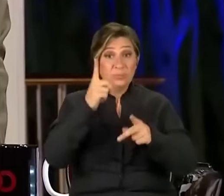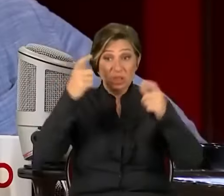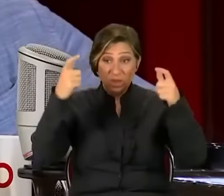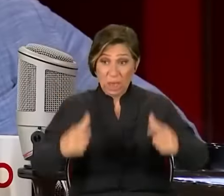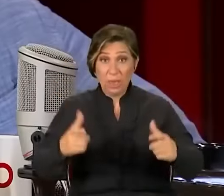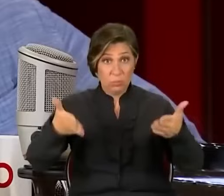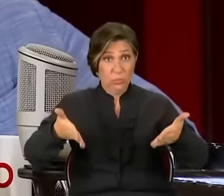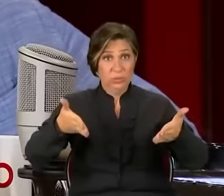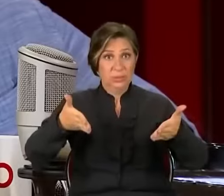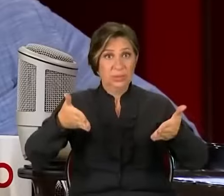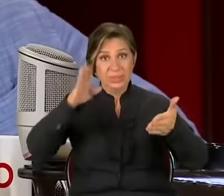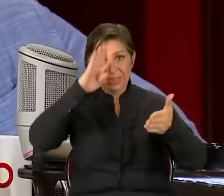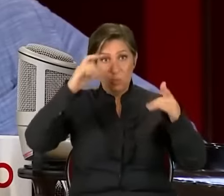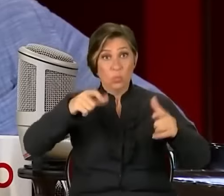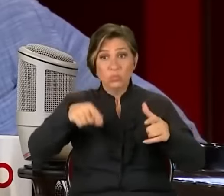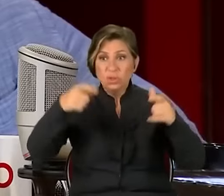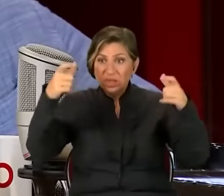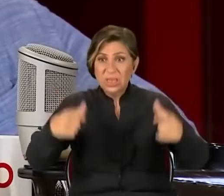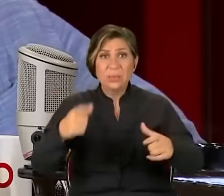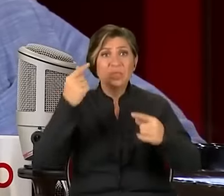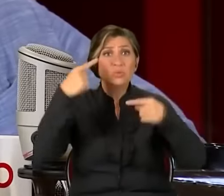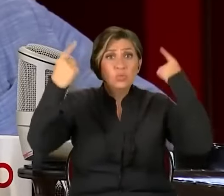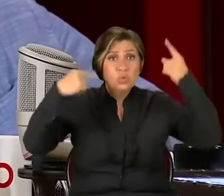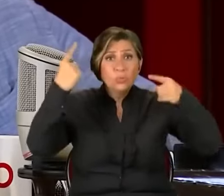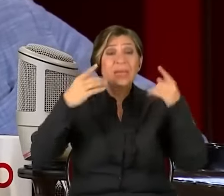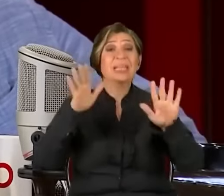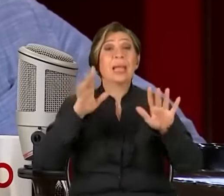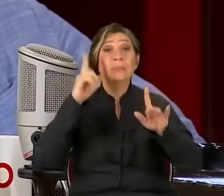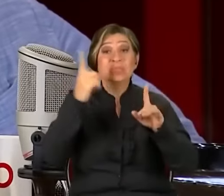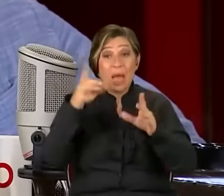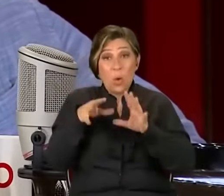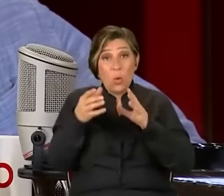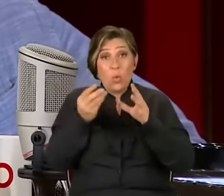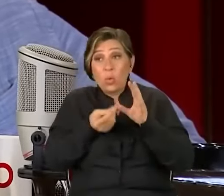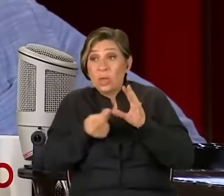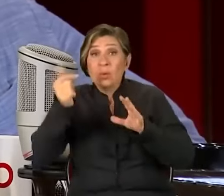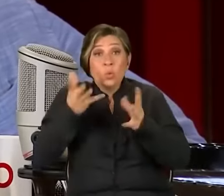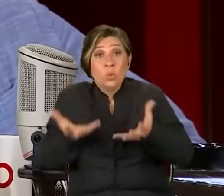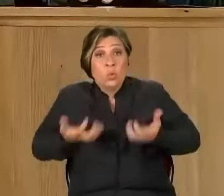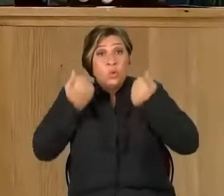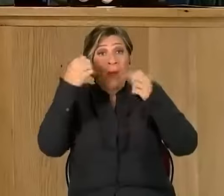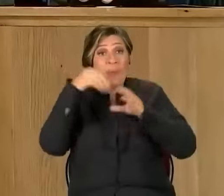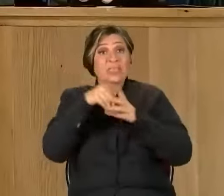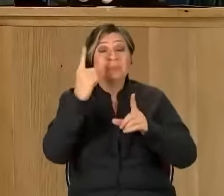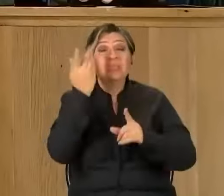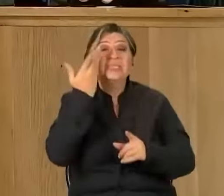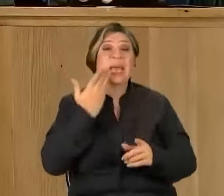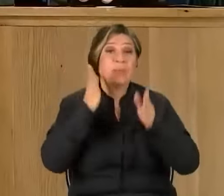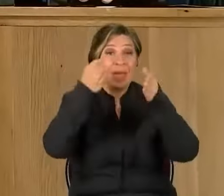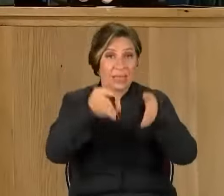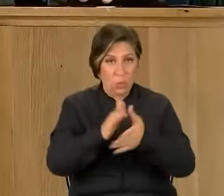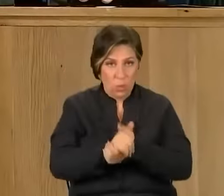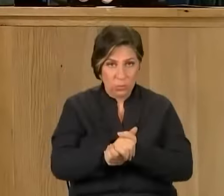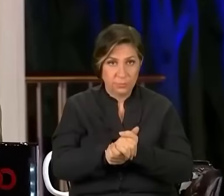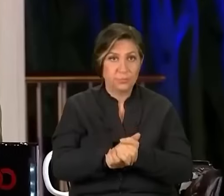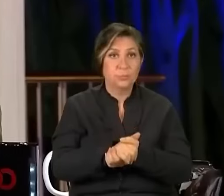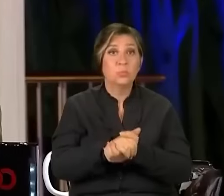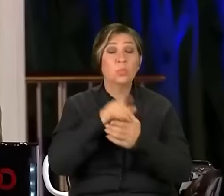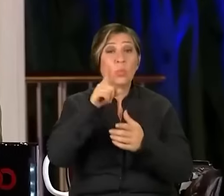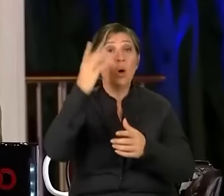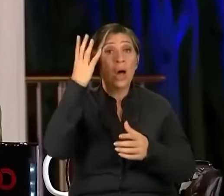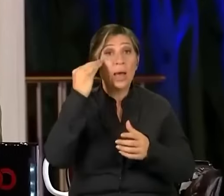ki burası. İnsanlar bu şehirde bir şey düşünmek için değil, bir şeyden kurtulmak için bir şeyler seyretmeye doğru, geliyor. Doğru, doğru.